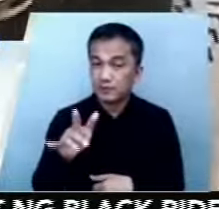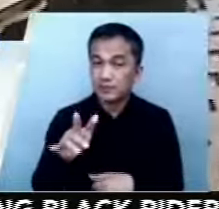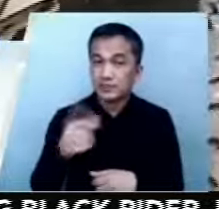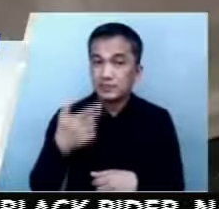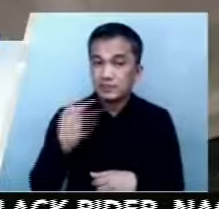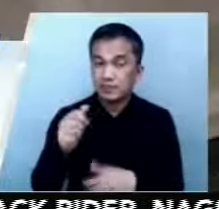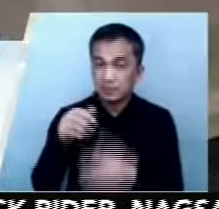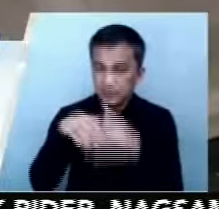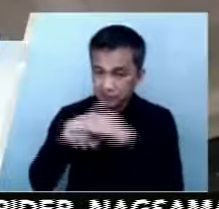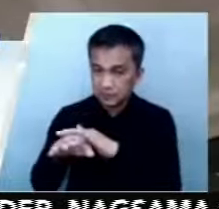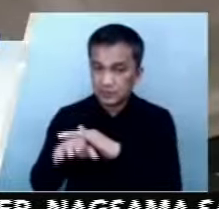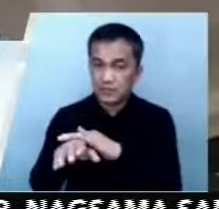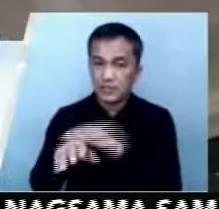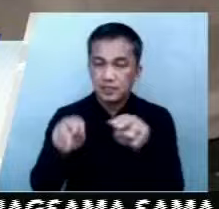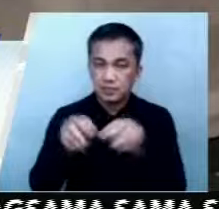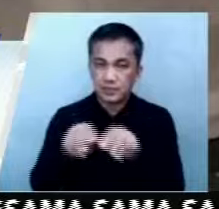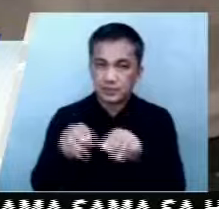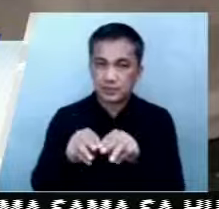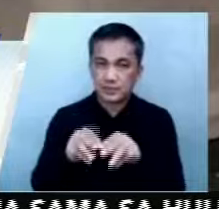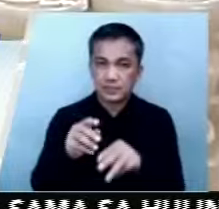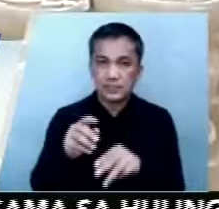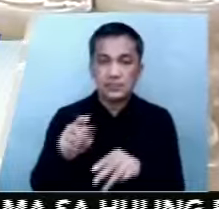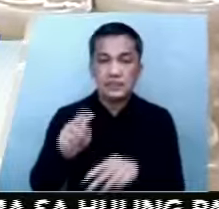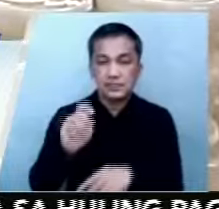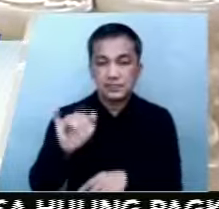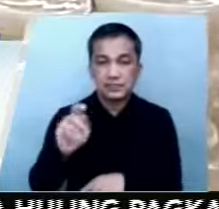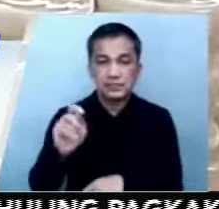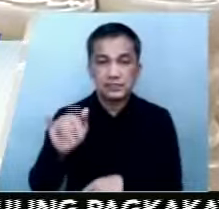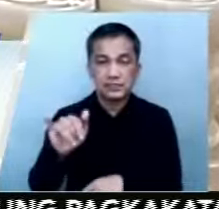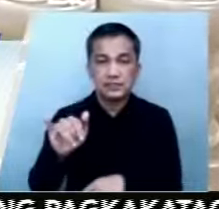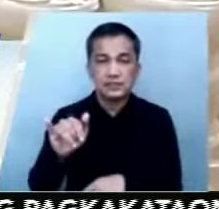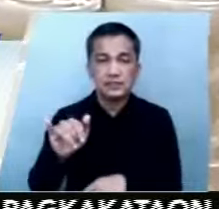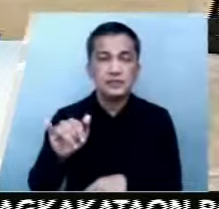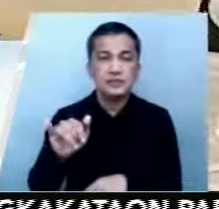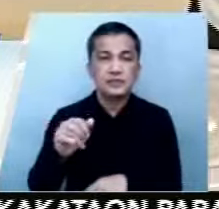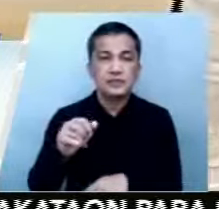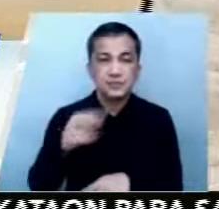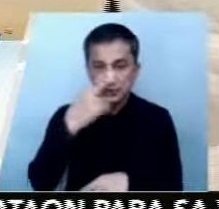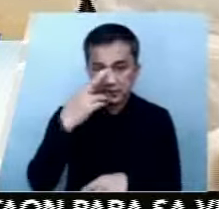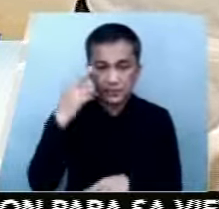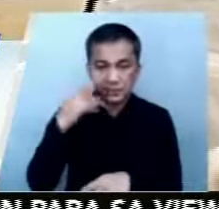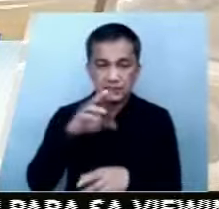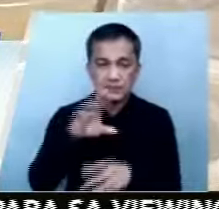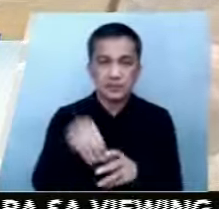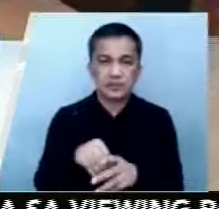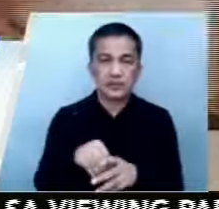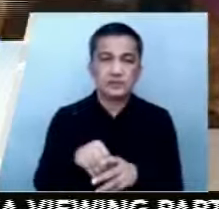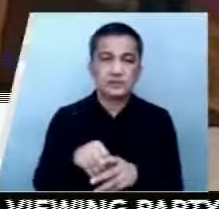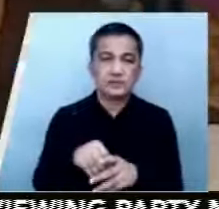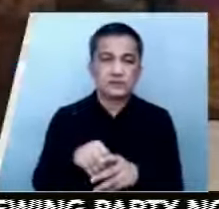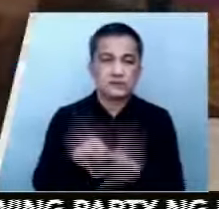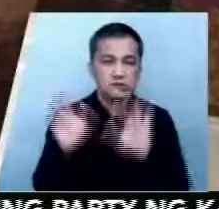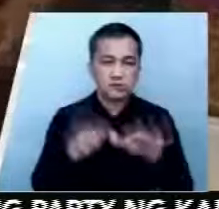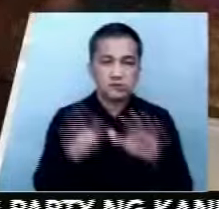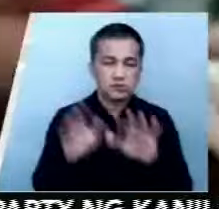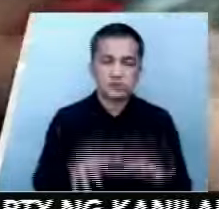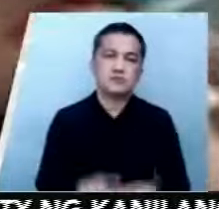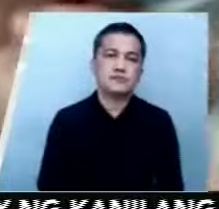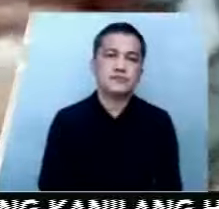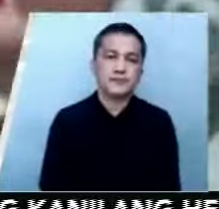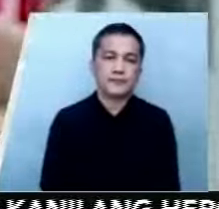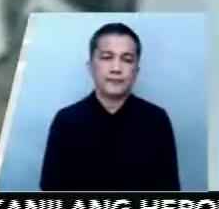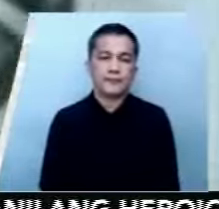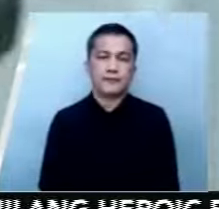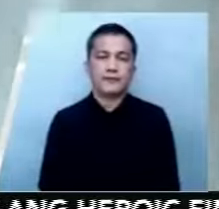ang Marikina at Taytay Rizal na kasama sa mga lubhang nasalanta ng masamang panahon.